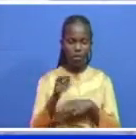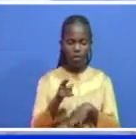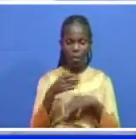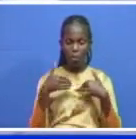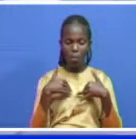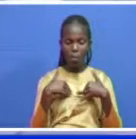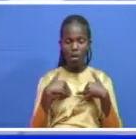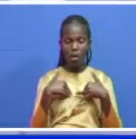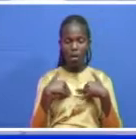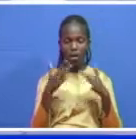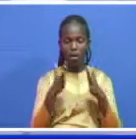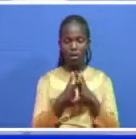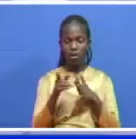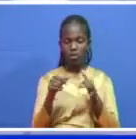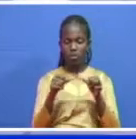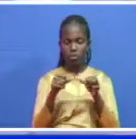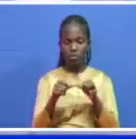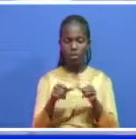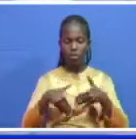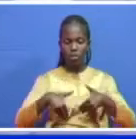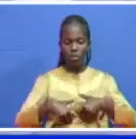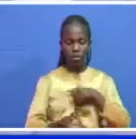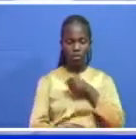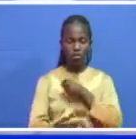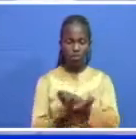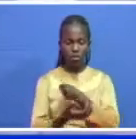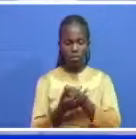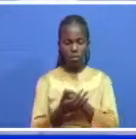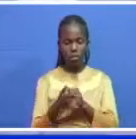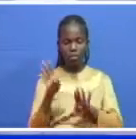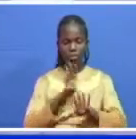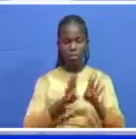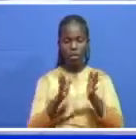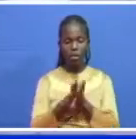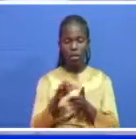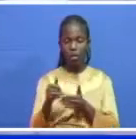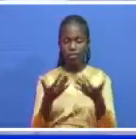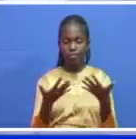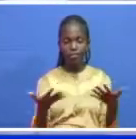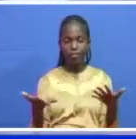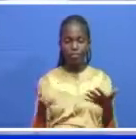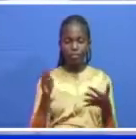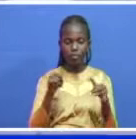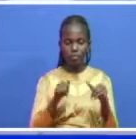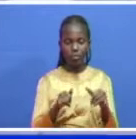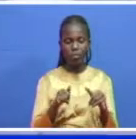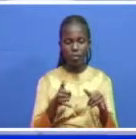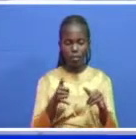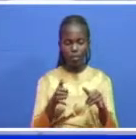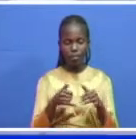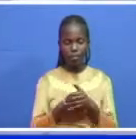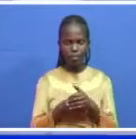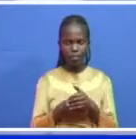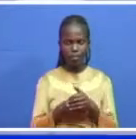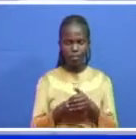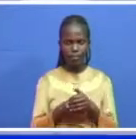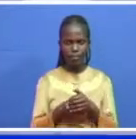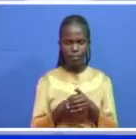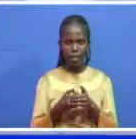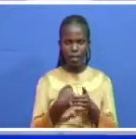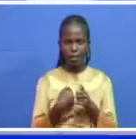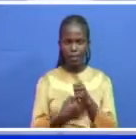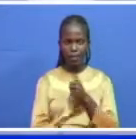chende ya nikana tumende mwika wito, mwika lile na maundwa langi medhi itemaika. Lakila ndo na kuithia na choa todhudhyo